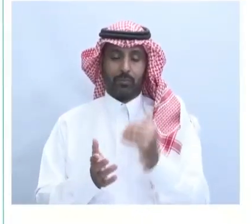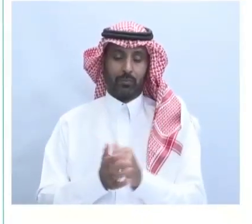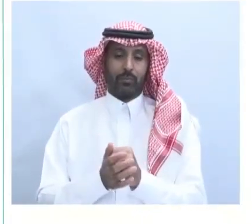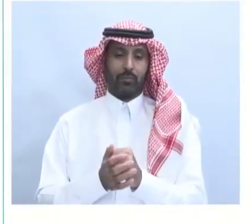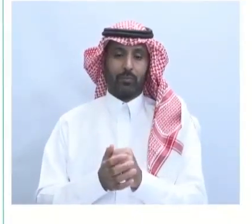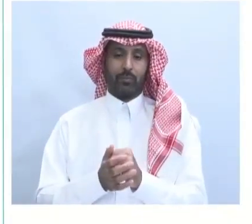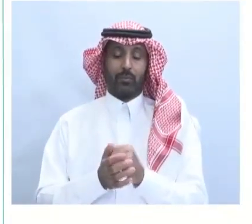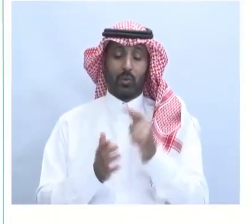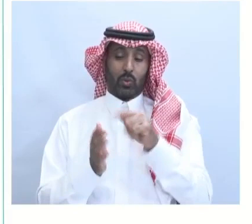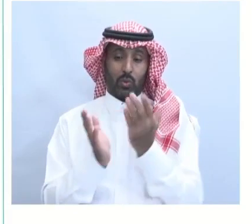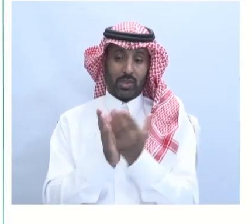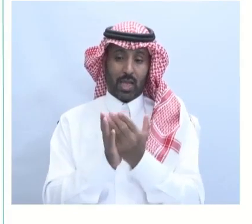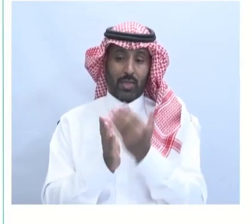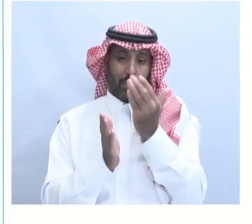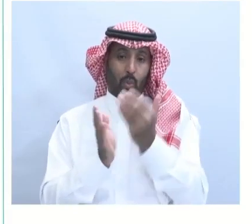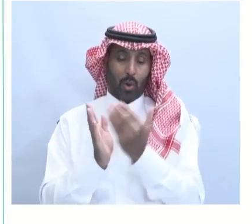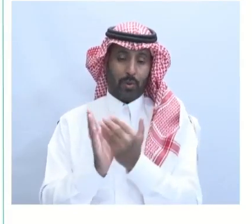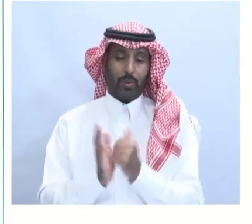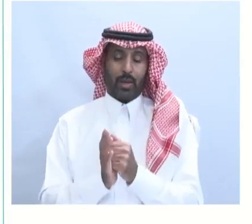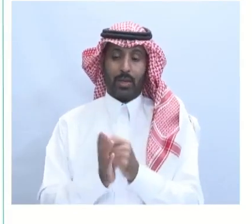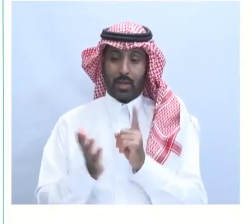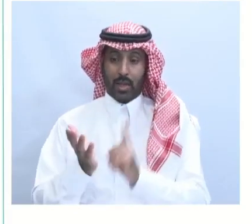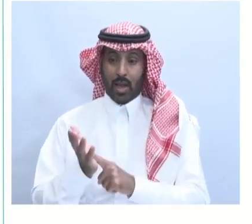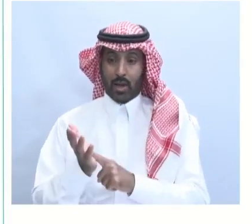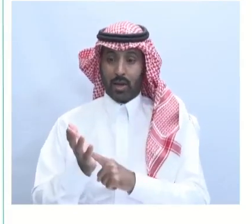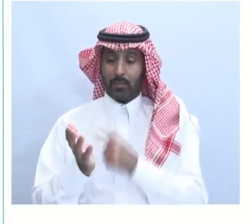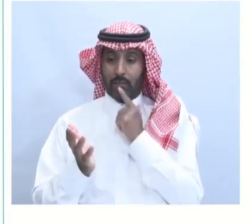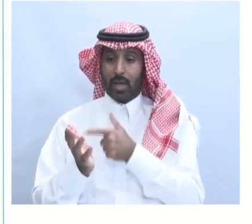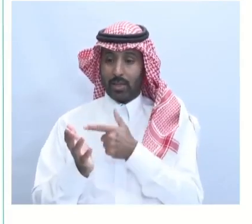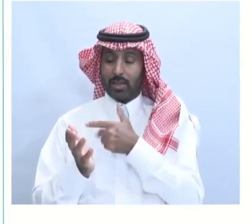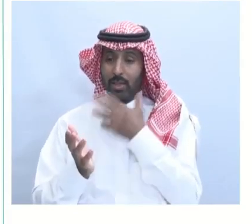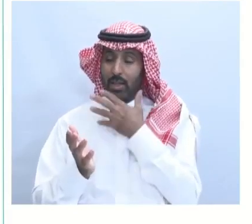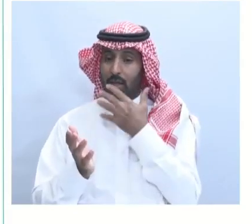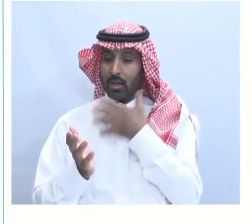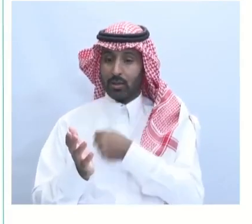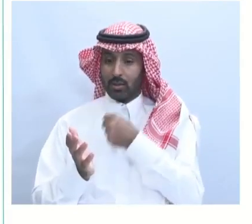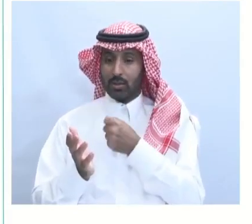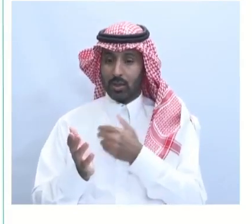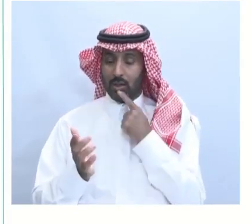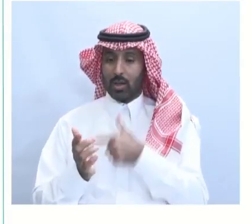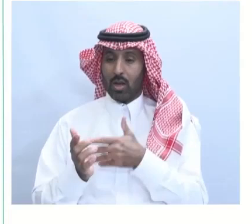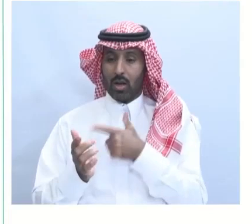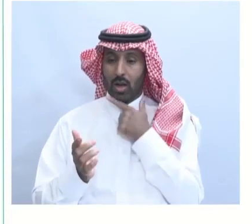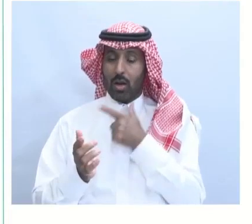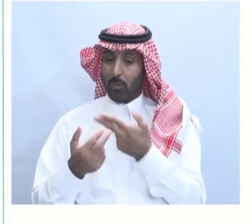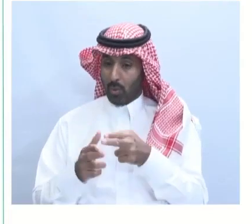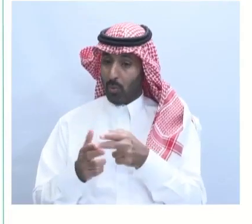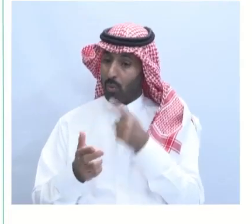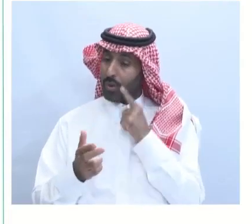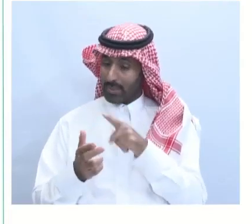دروس هذه الوحده عندنا التثبت في روايه السنه وكذلك الحديث المقبول